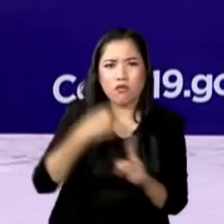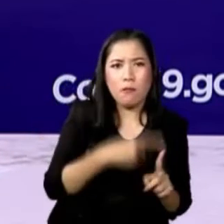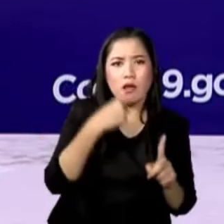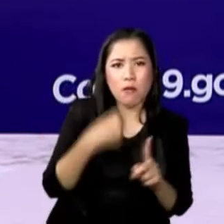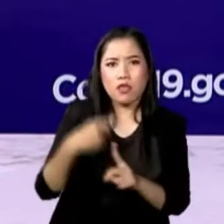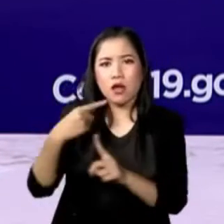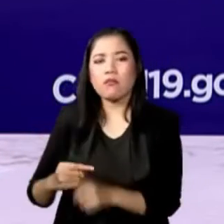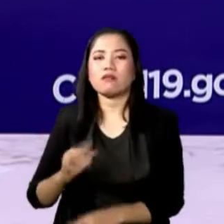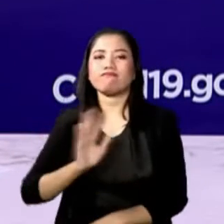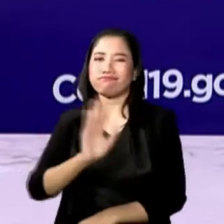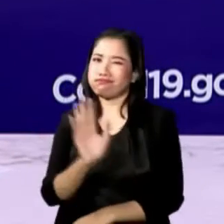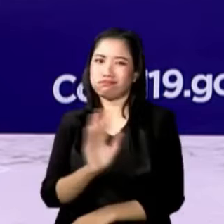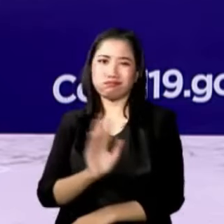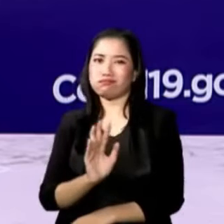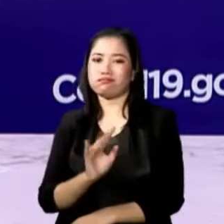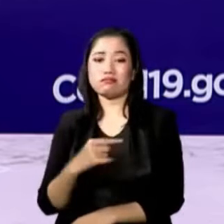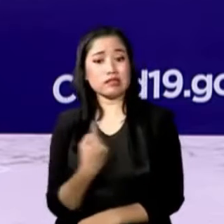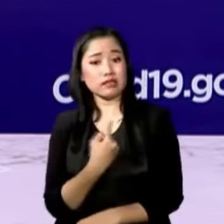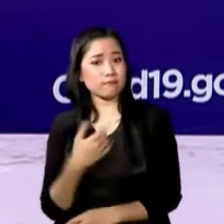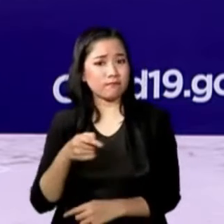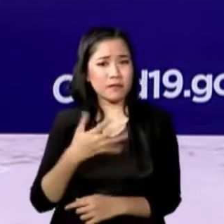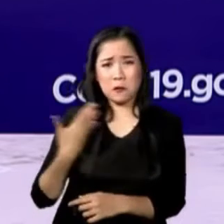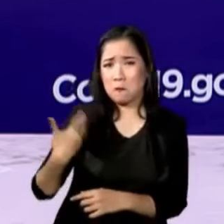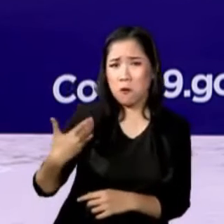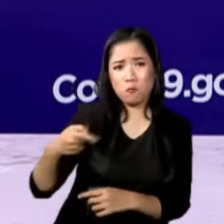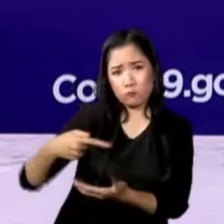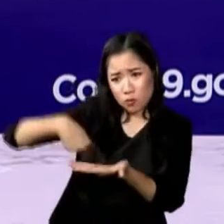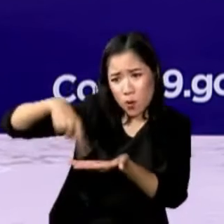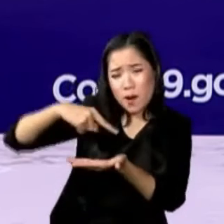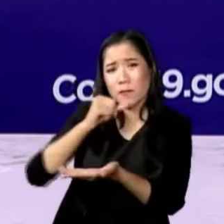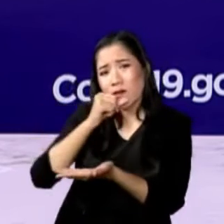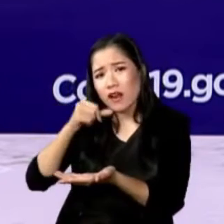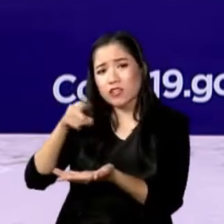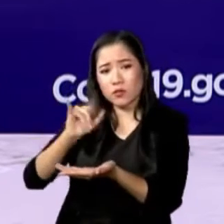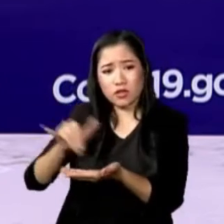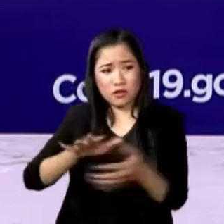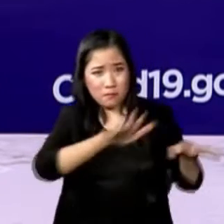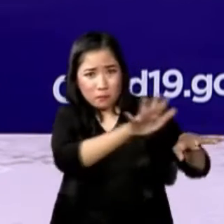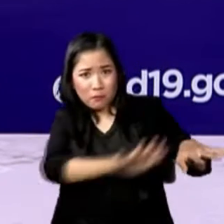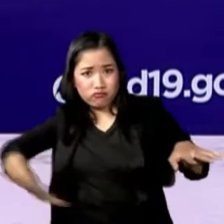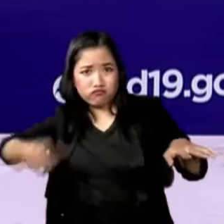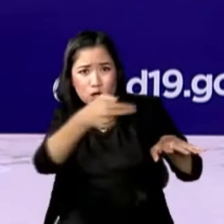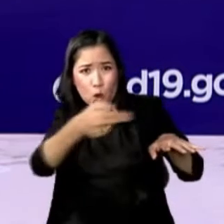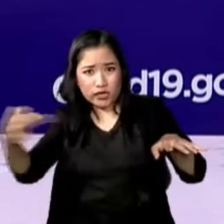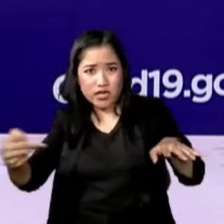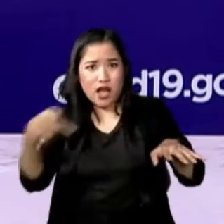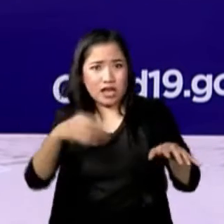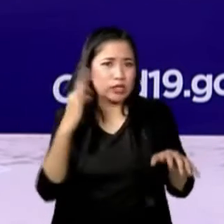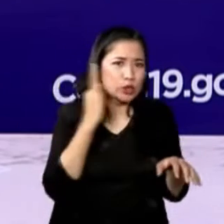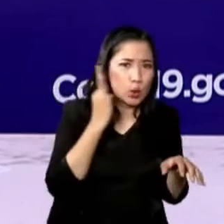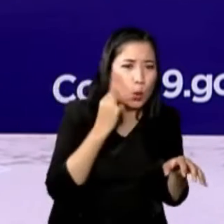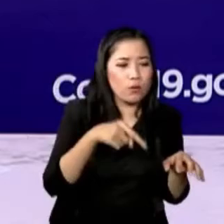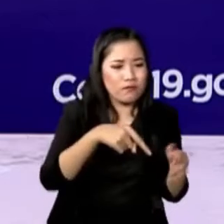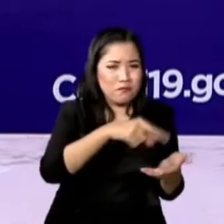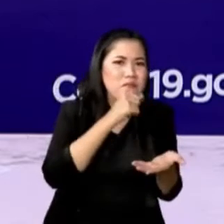bertambah. Tentunya, kita tidak mau apabila zona merah mendominasi warna di peta zonasi risiko kabupaten kota